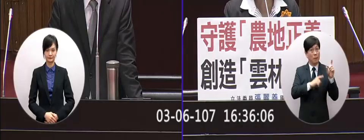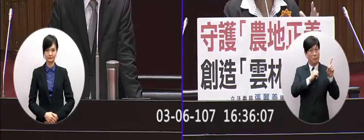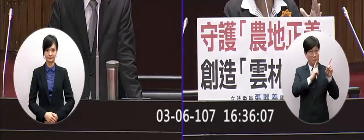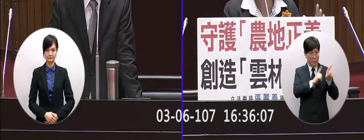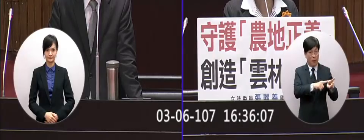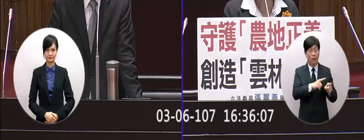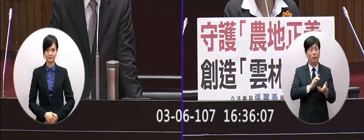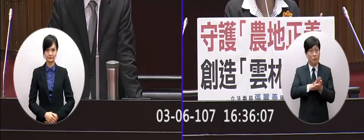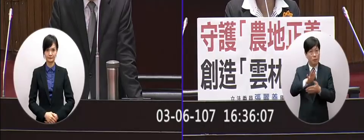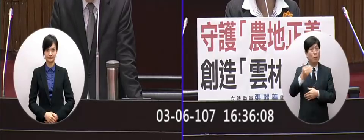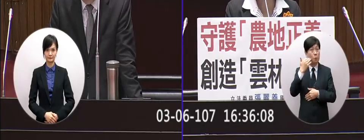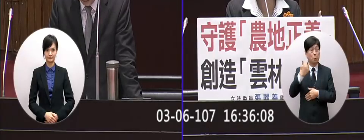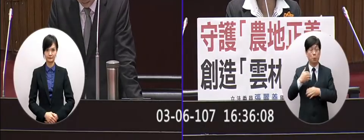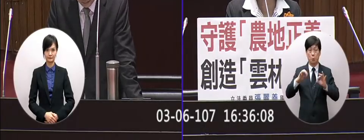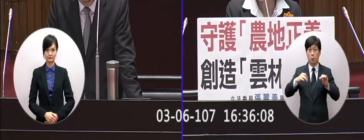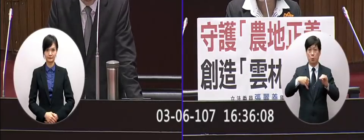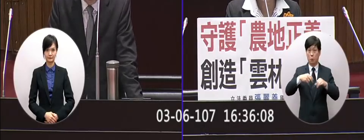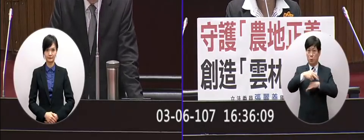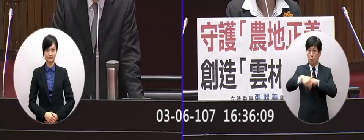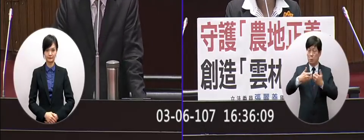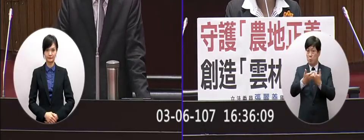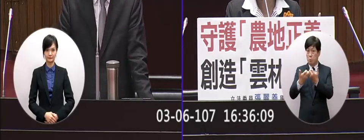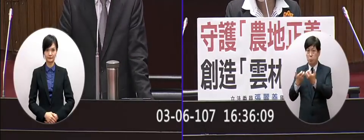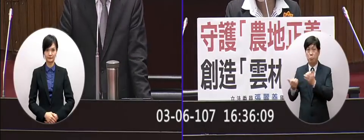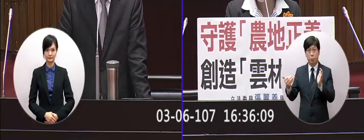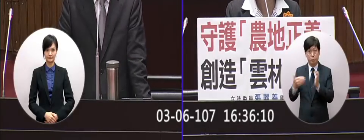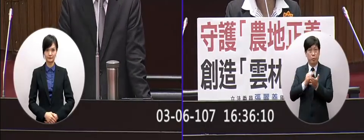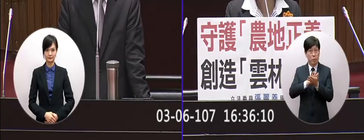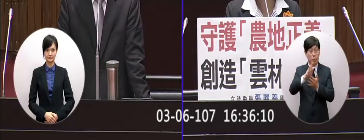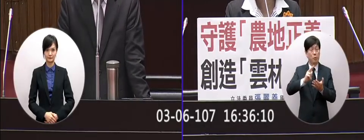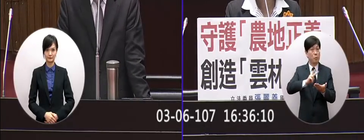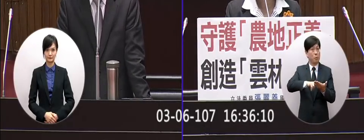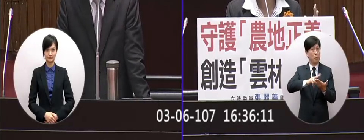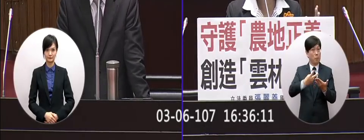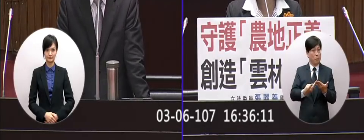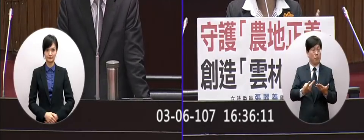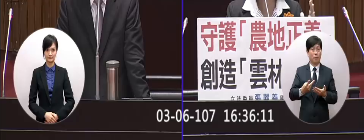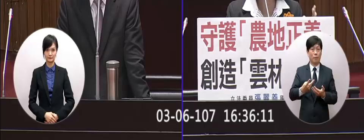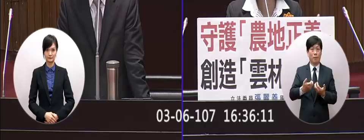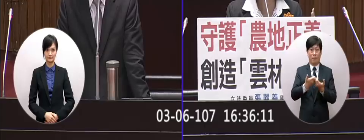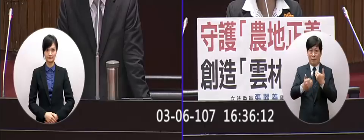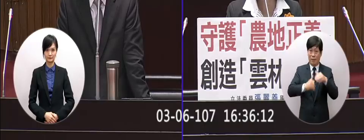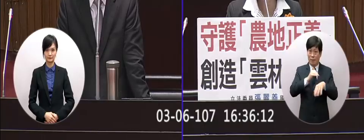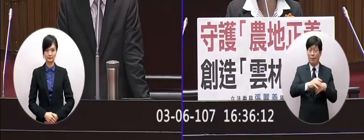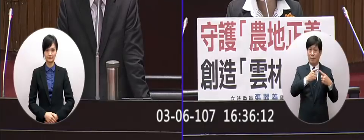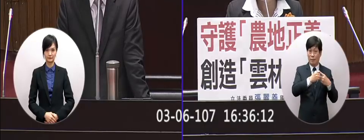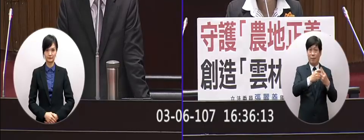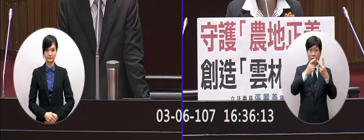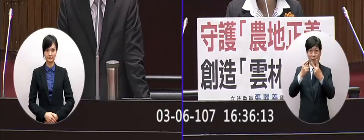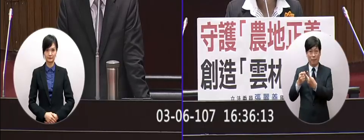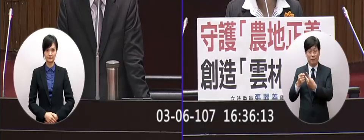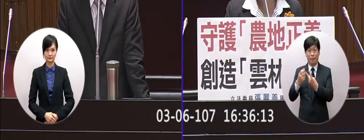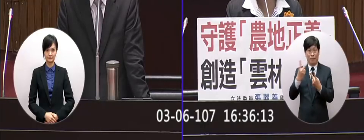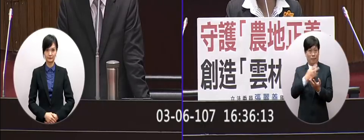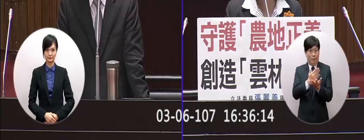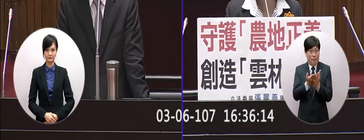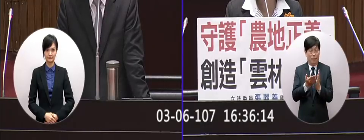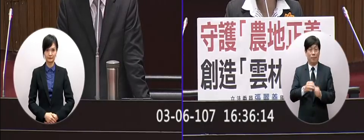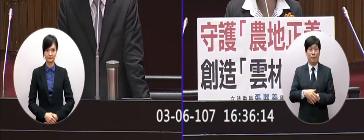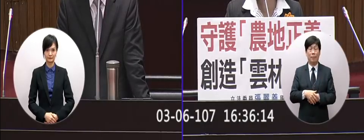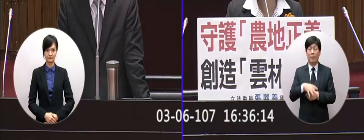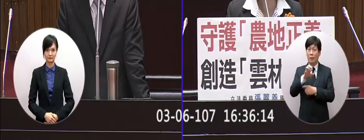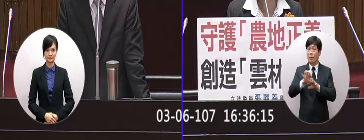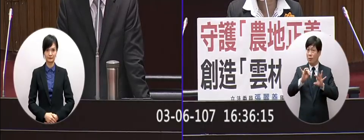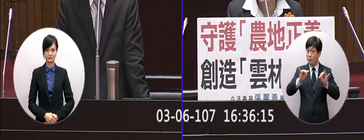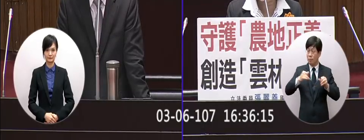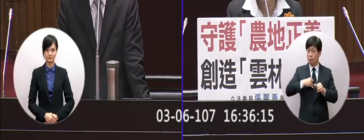包括未来你国土计划以后改成分成第一类、第二类，整个农